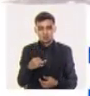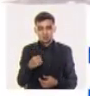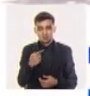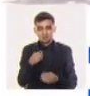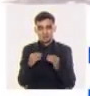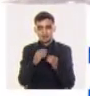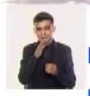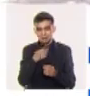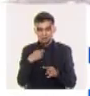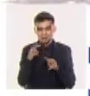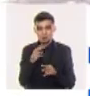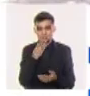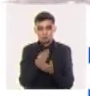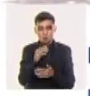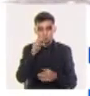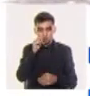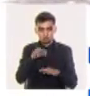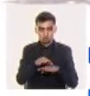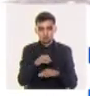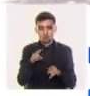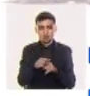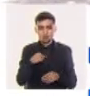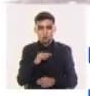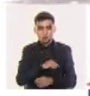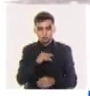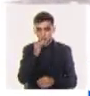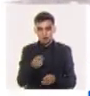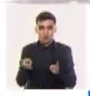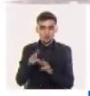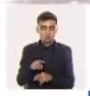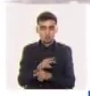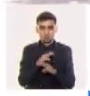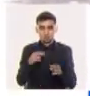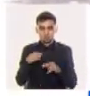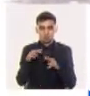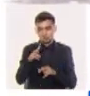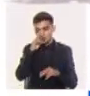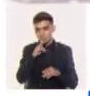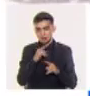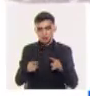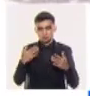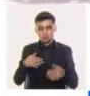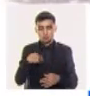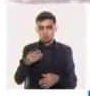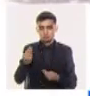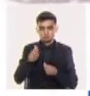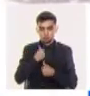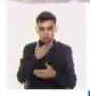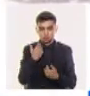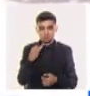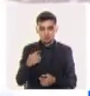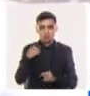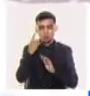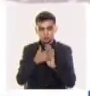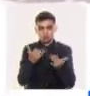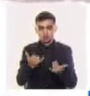Я уже 10 лет ухаживаю за своим мужем, работать не могу, некому оставить его. Мы уже два месяца не получаем выплат. Да я понимаю,